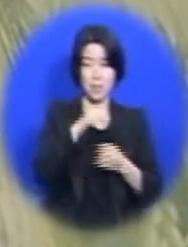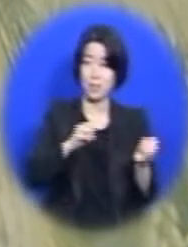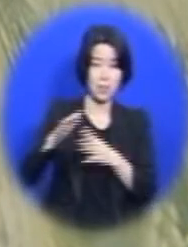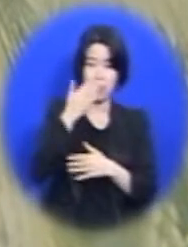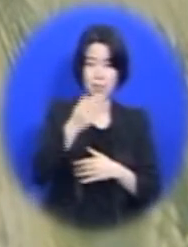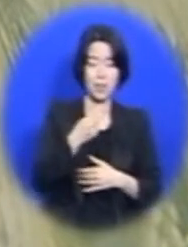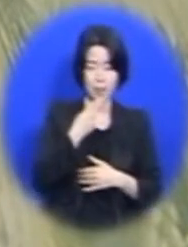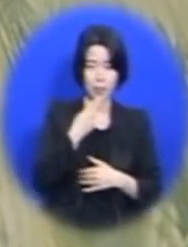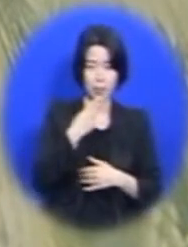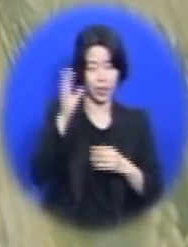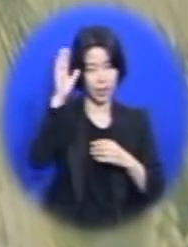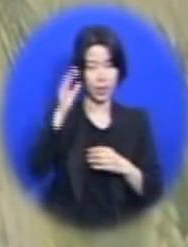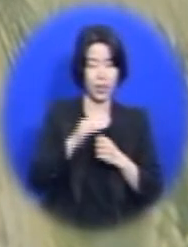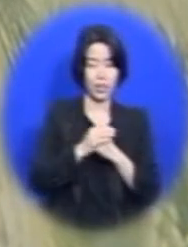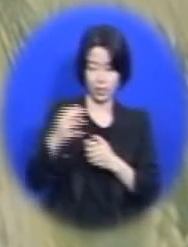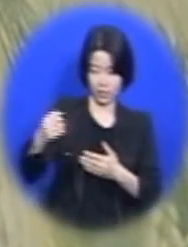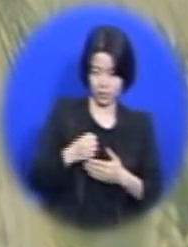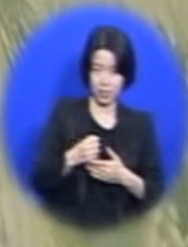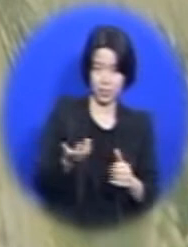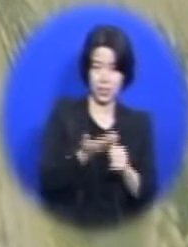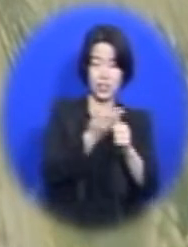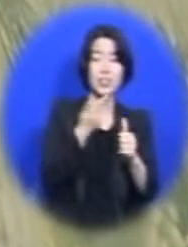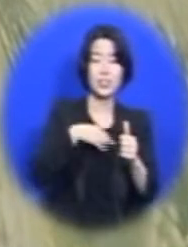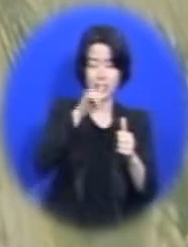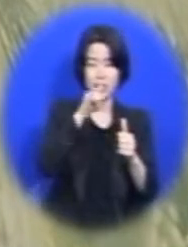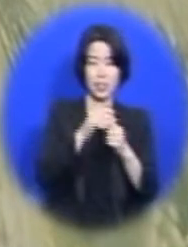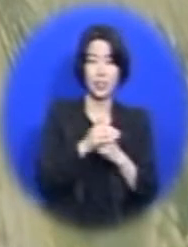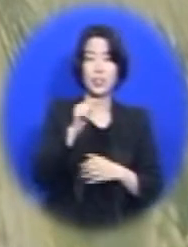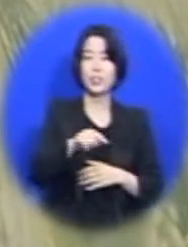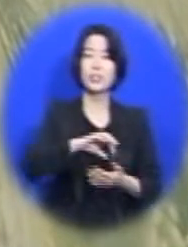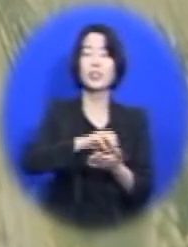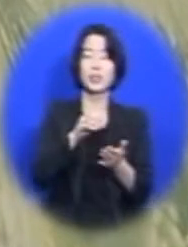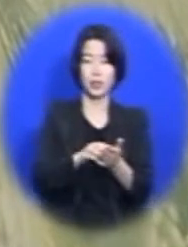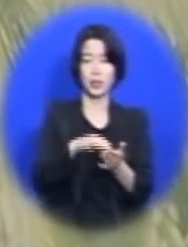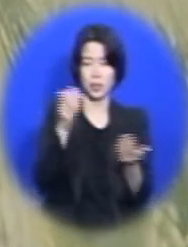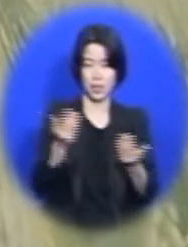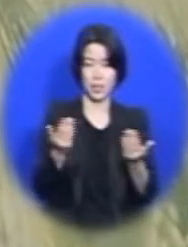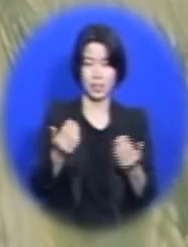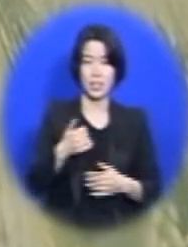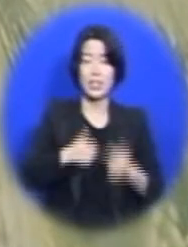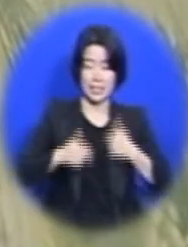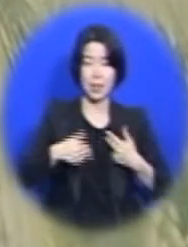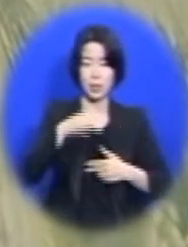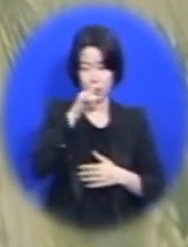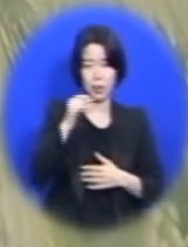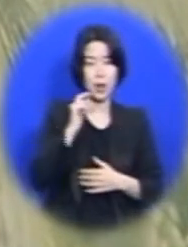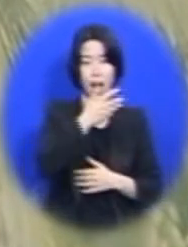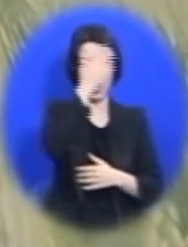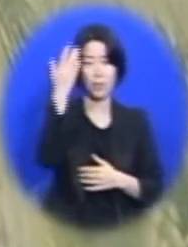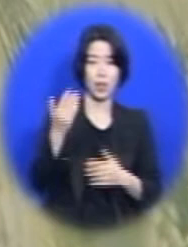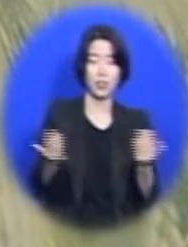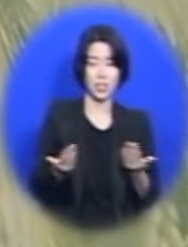없고 강아지를 가지고 천상 집에 와서 길렀던 적이 있었어요. 뭐 그런 정도쯤 일은 그저 재미도 있고 아름다운